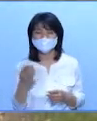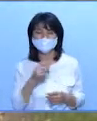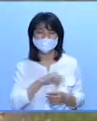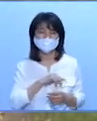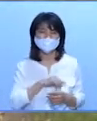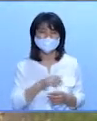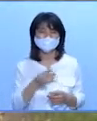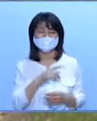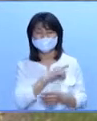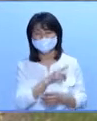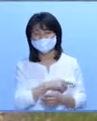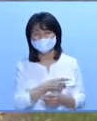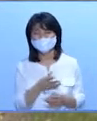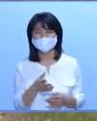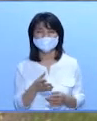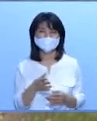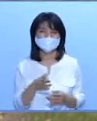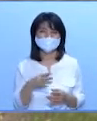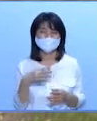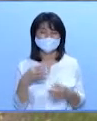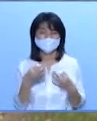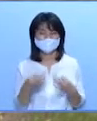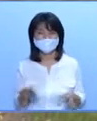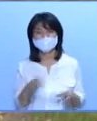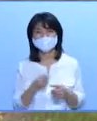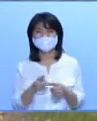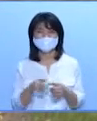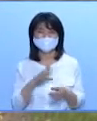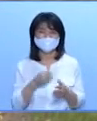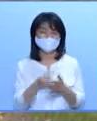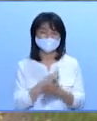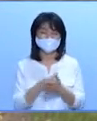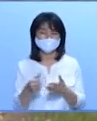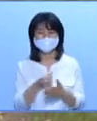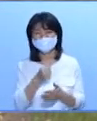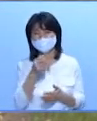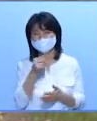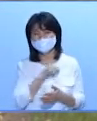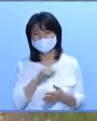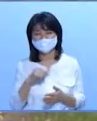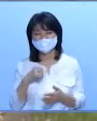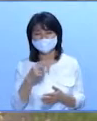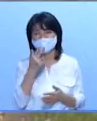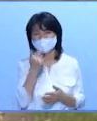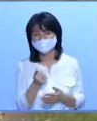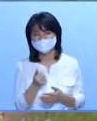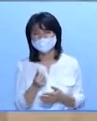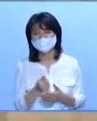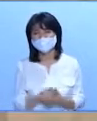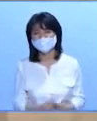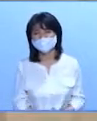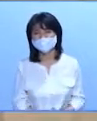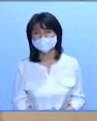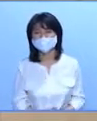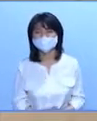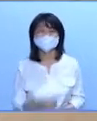на его силу воли. Он человек, который привык всего добиваться сам, любой ценой, чего бы ему не стоило. Во